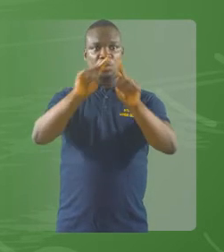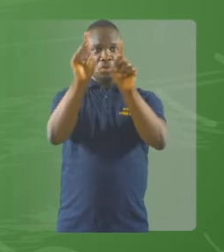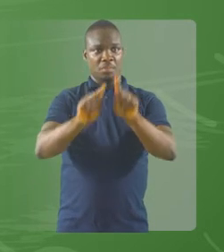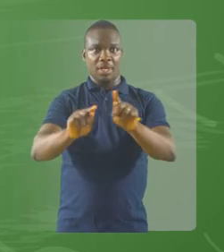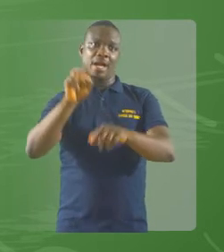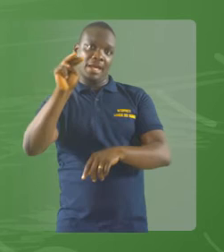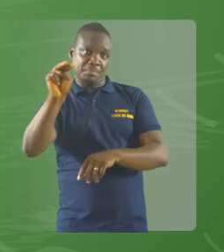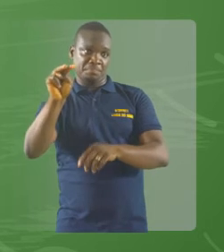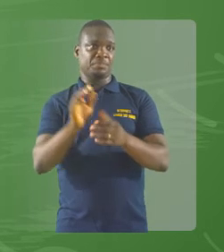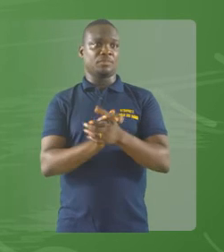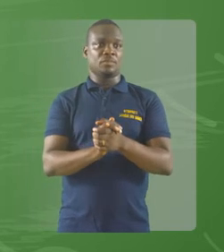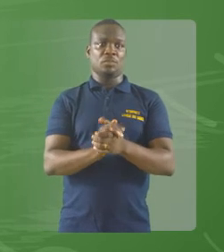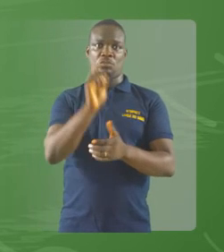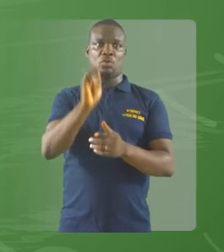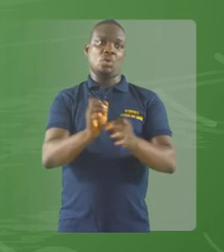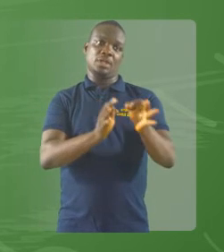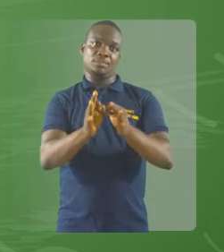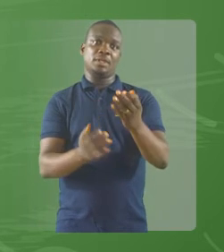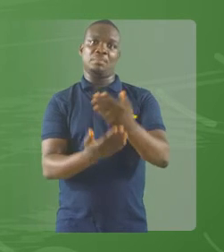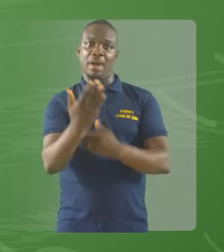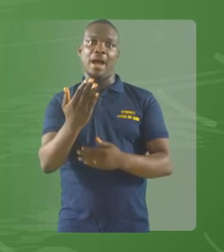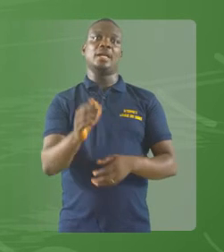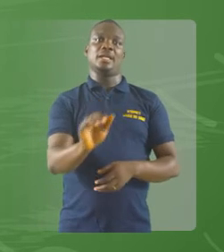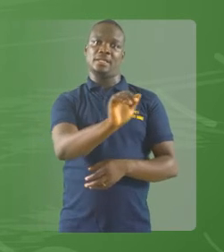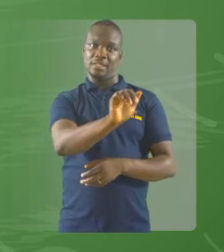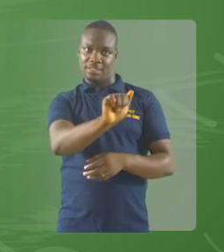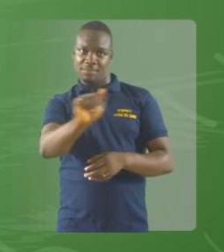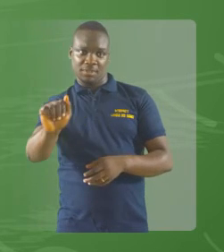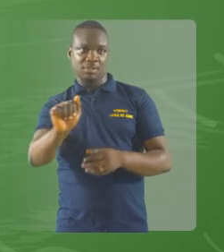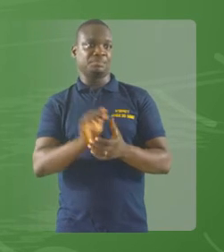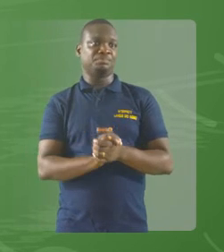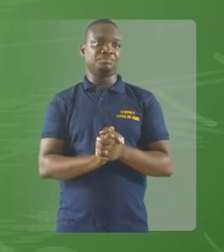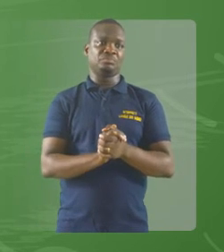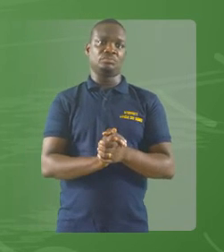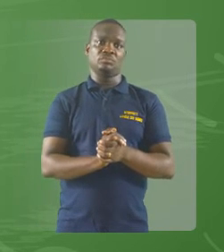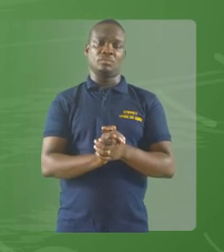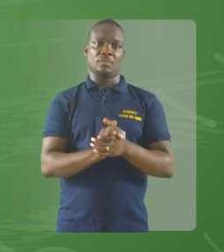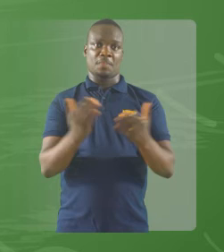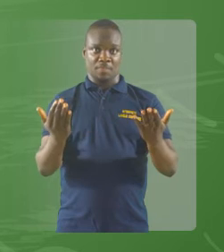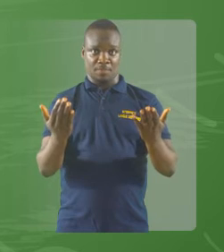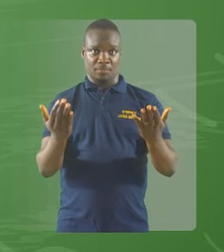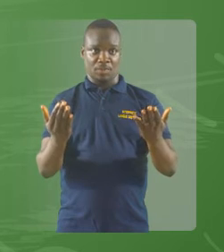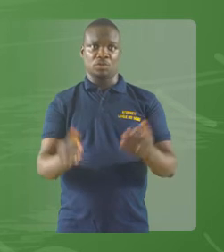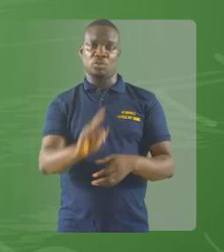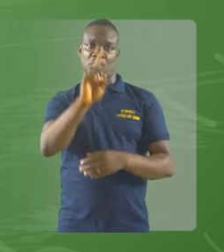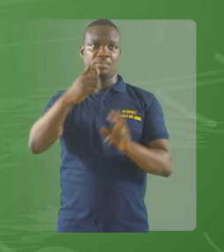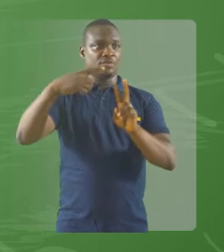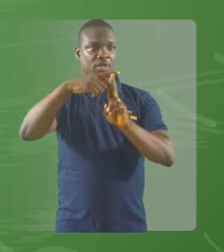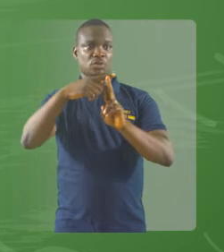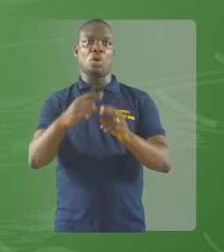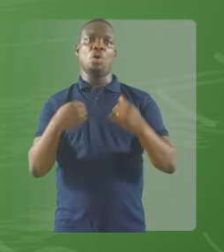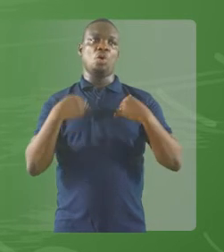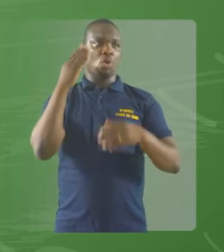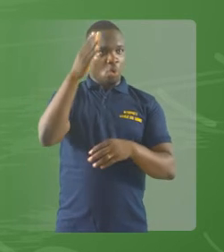On va donc traduire cette relation à l'aide des affixes. Donc, le premier vecteur aura pour